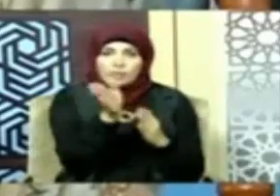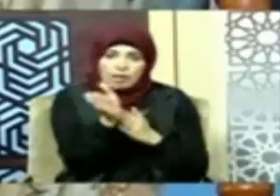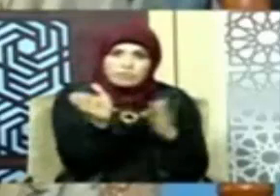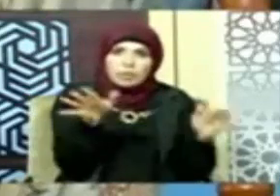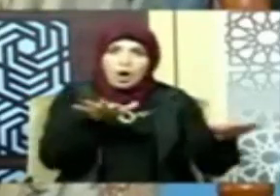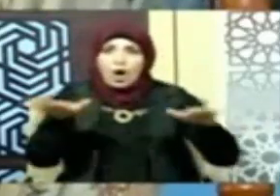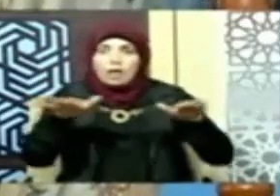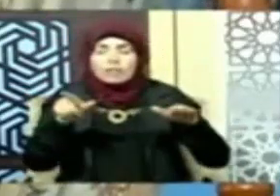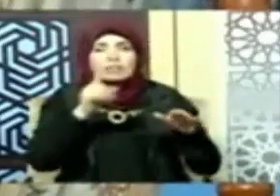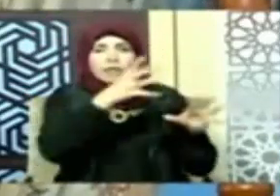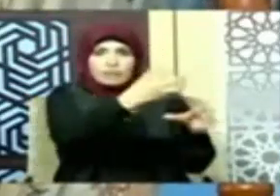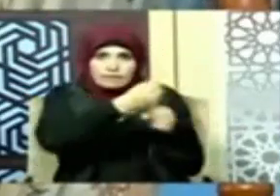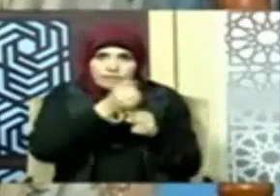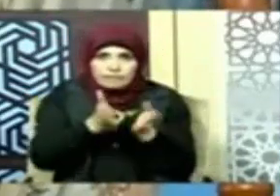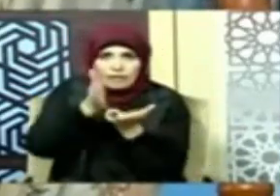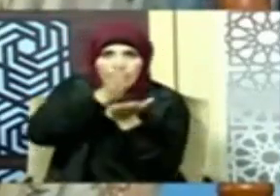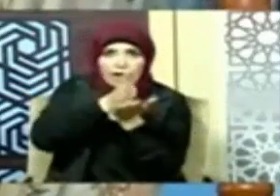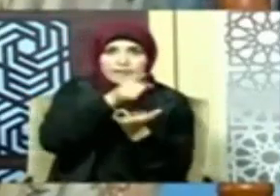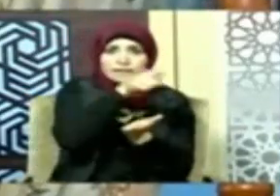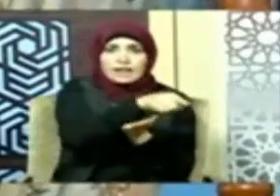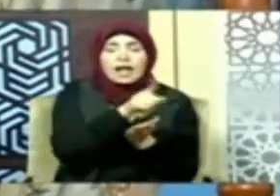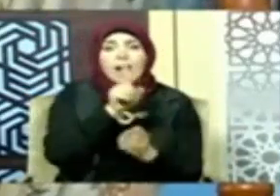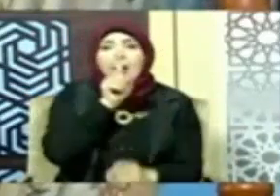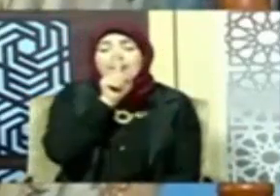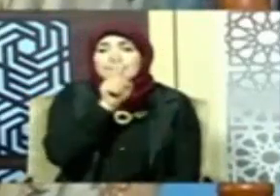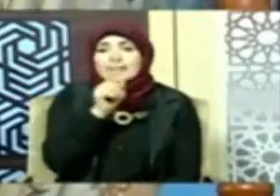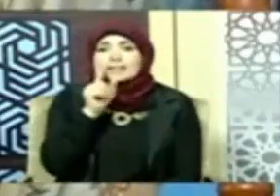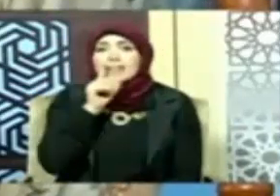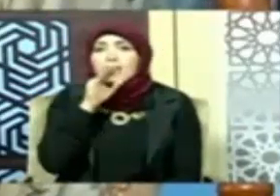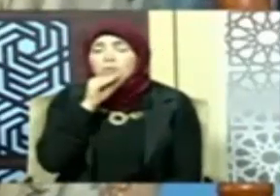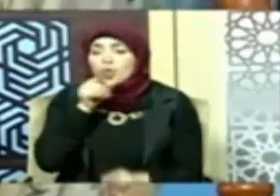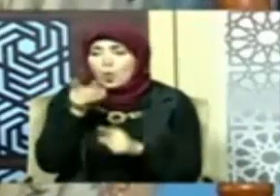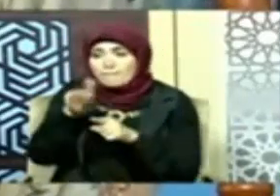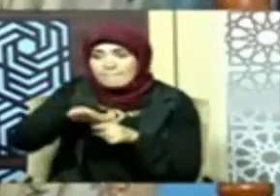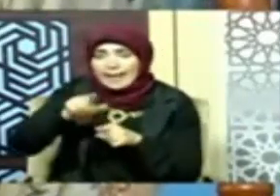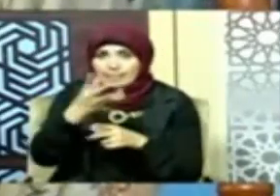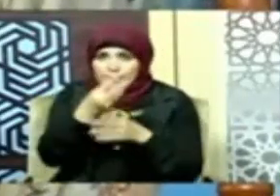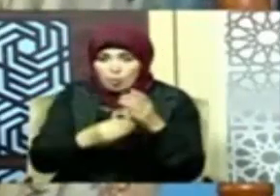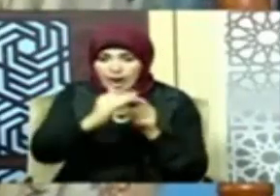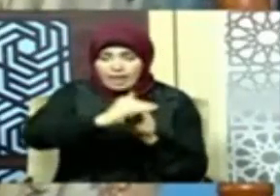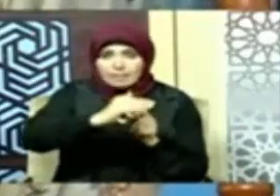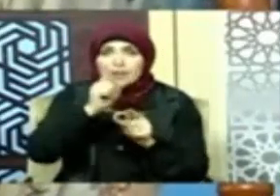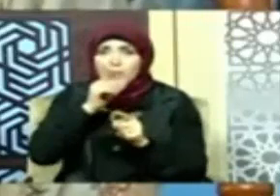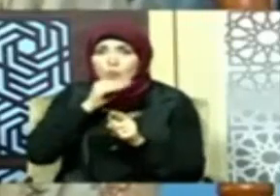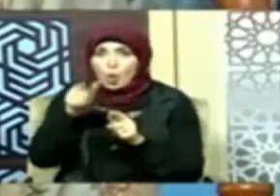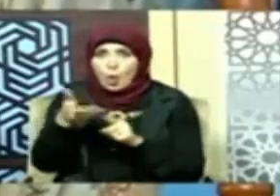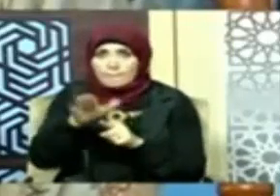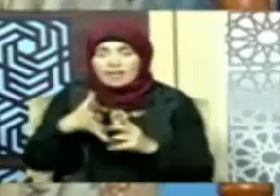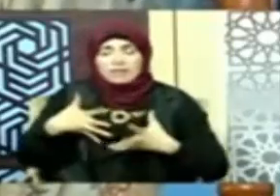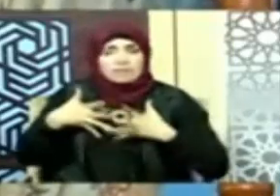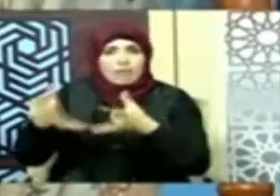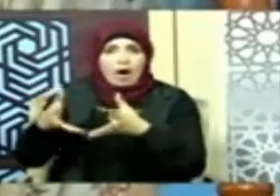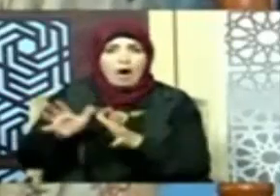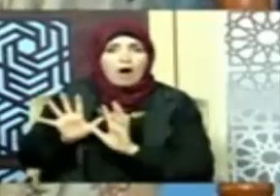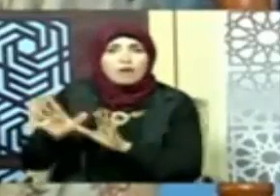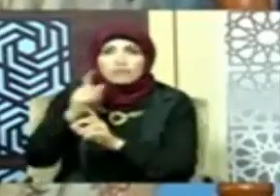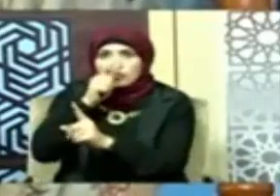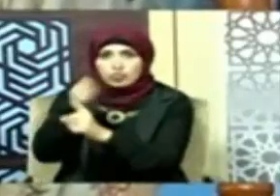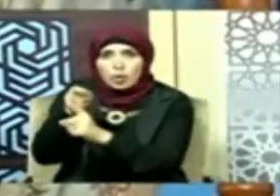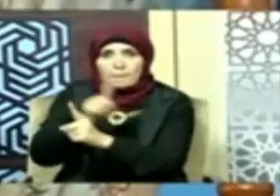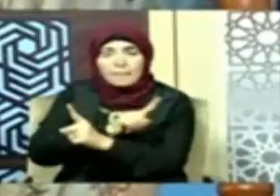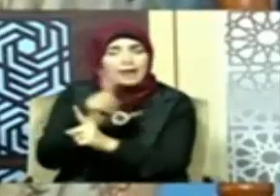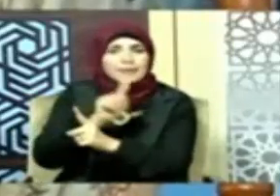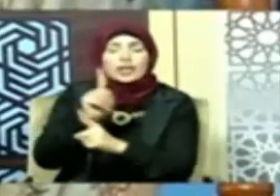فأغنى، فأما اليتيم فلا تقهر وأما السائل فلا